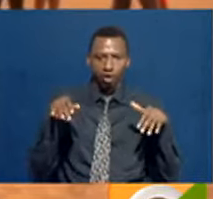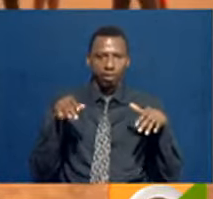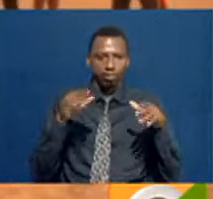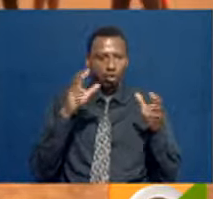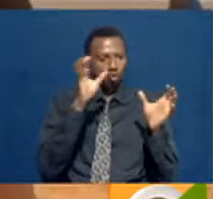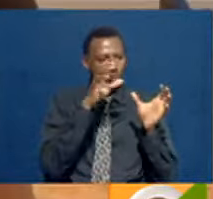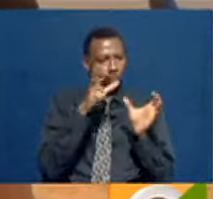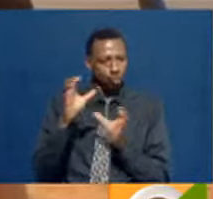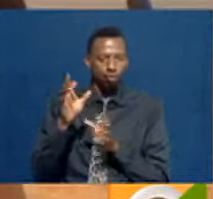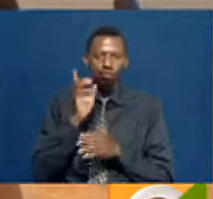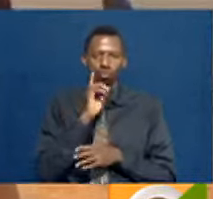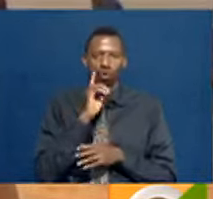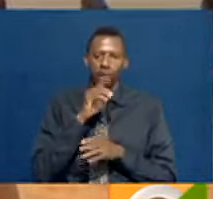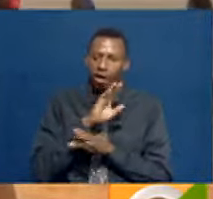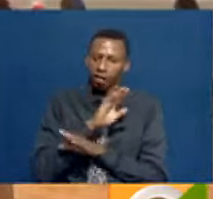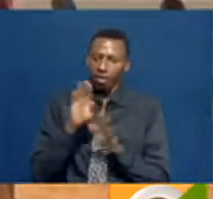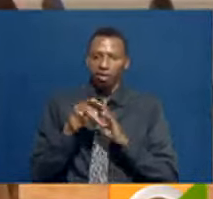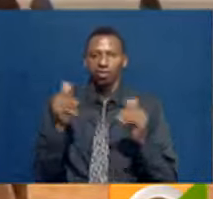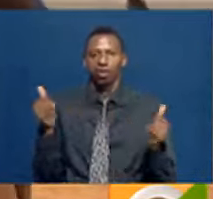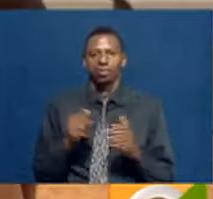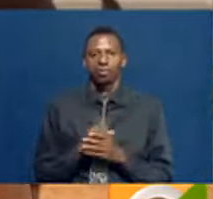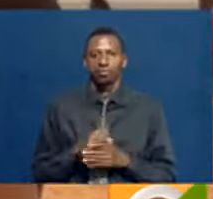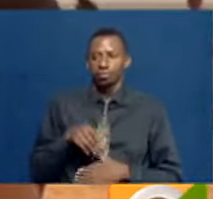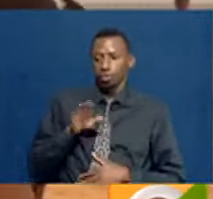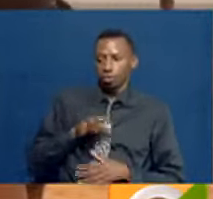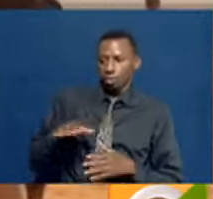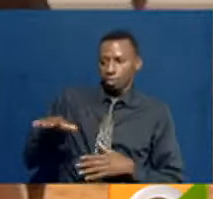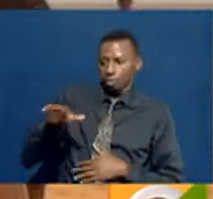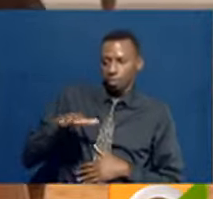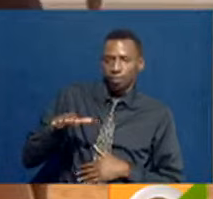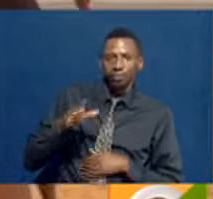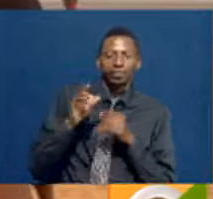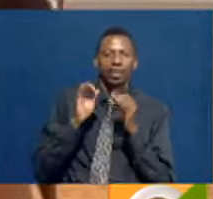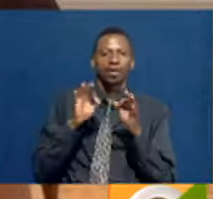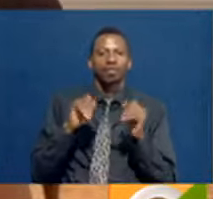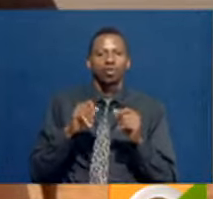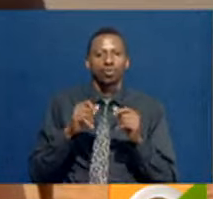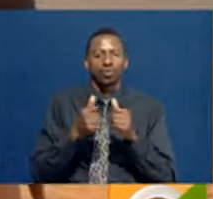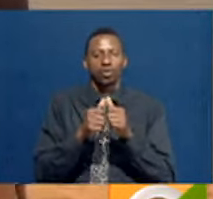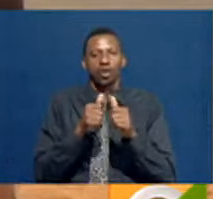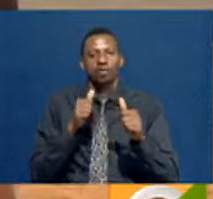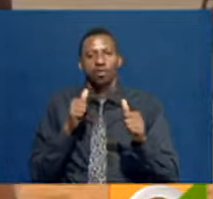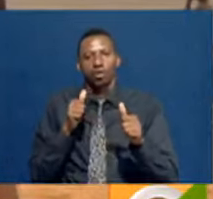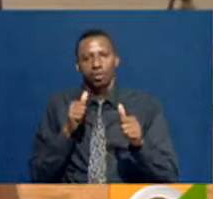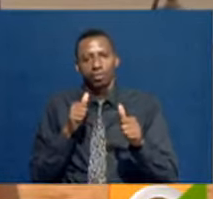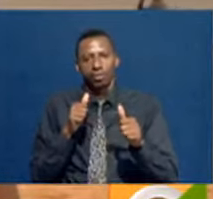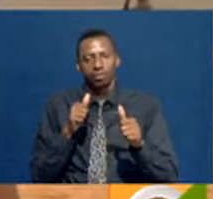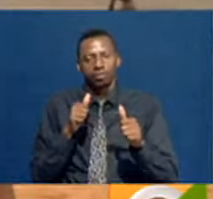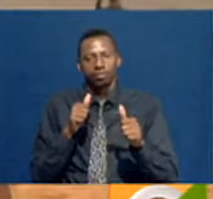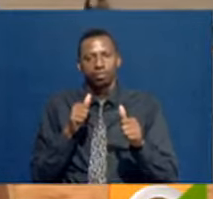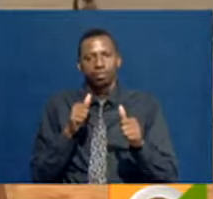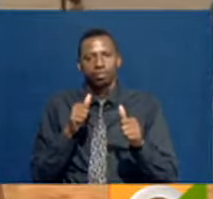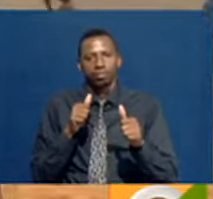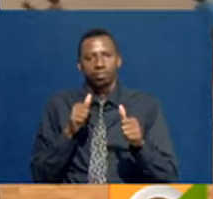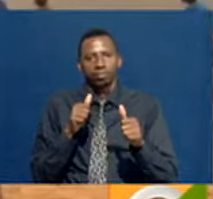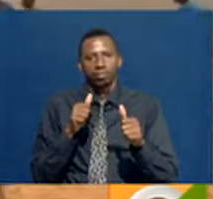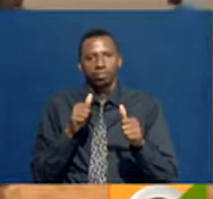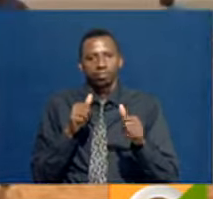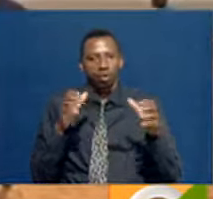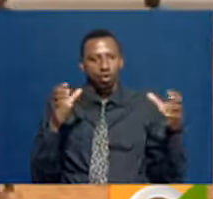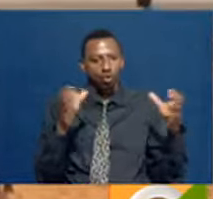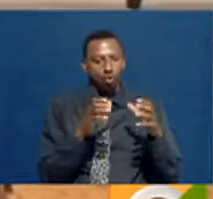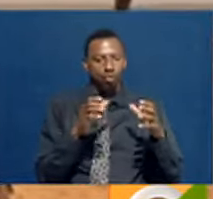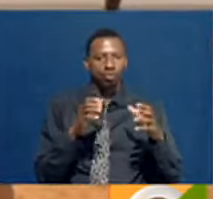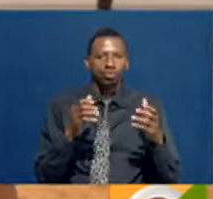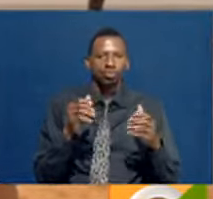kitu iko poa. Upande wa kina dada, tukiweza kuepuka kujiepusha na wa Morocco na